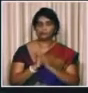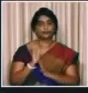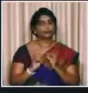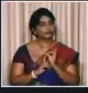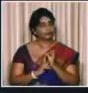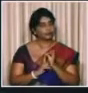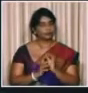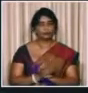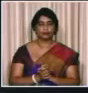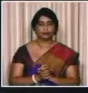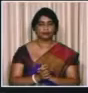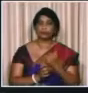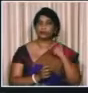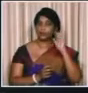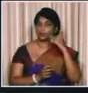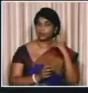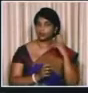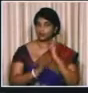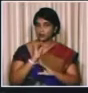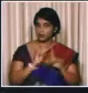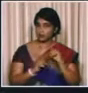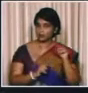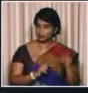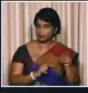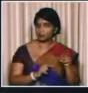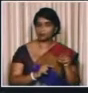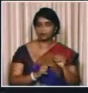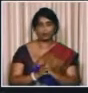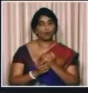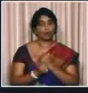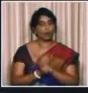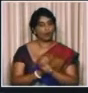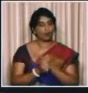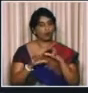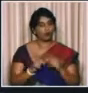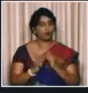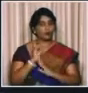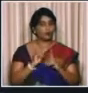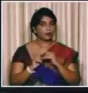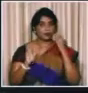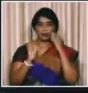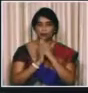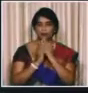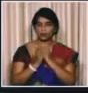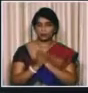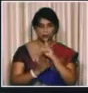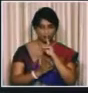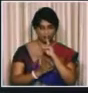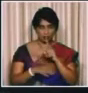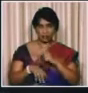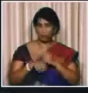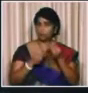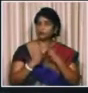Tumani Visheshim Arakshaka Amathyanshayat Polisiya Bara Amathyanshayat Pilibandha Karunu Kipayak Idiripat Karanta Avastawa Laba